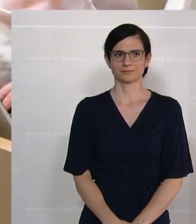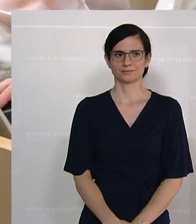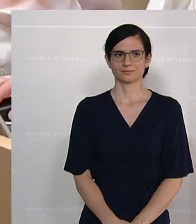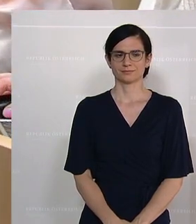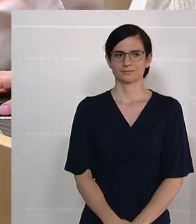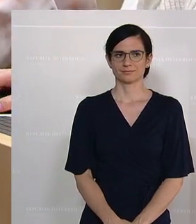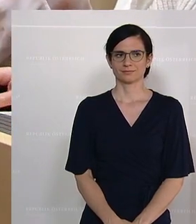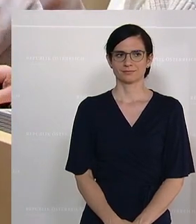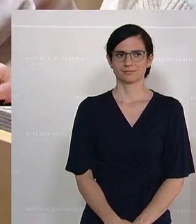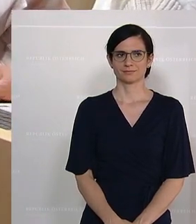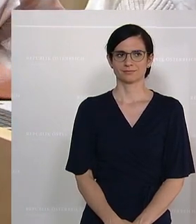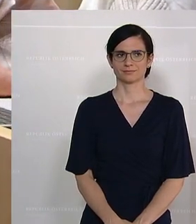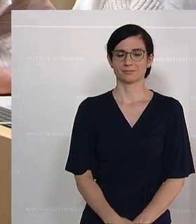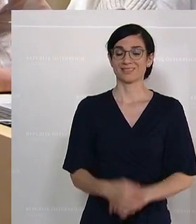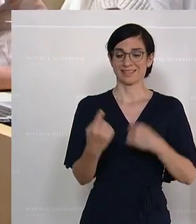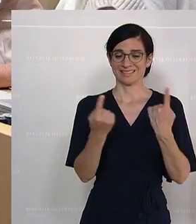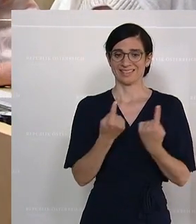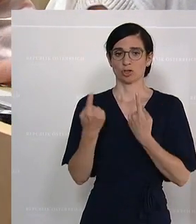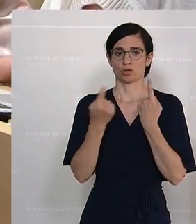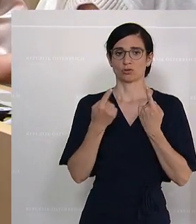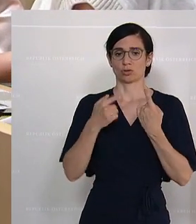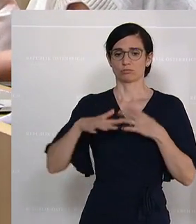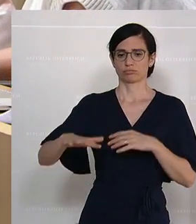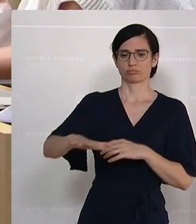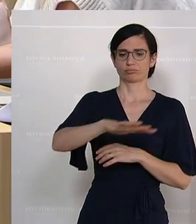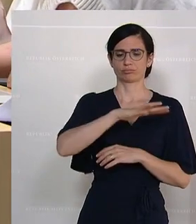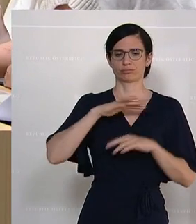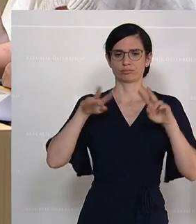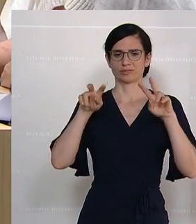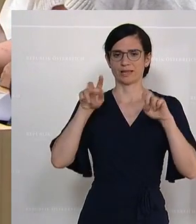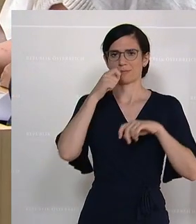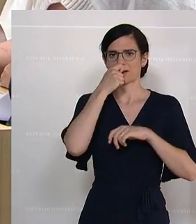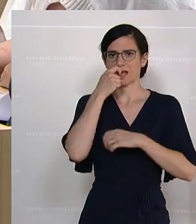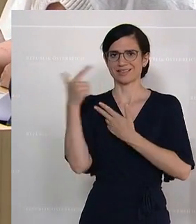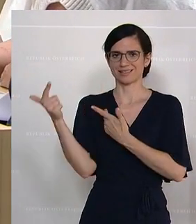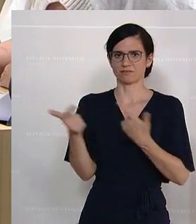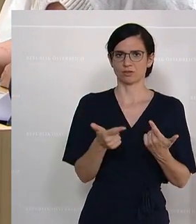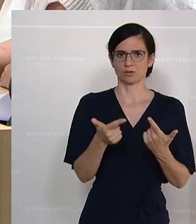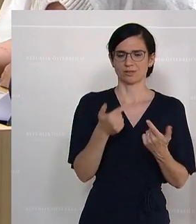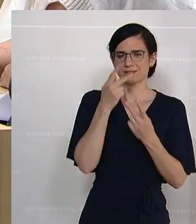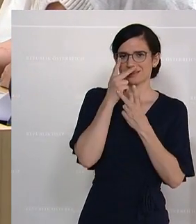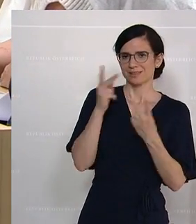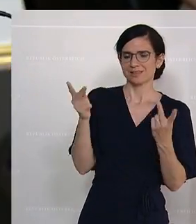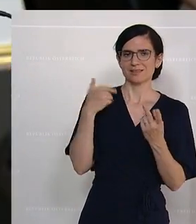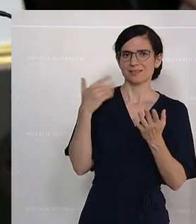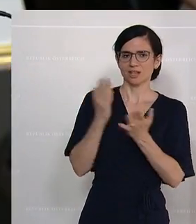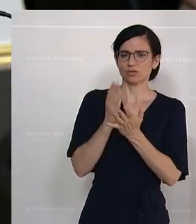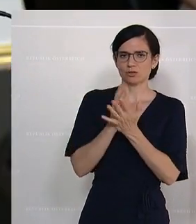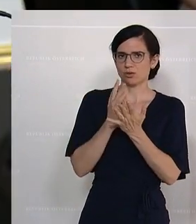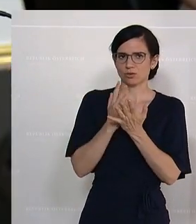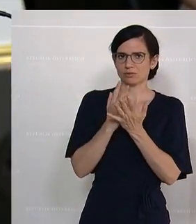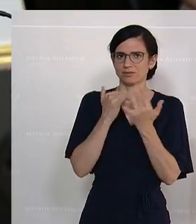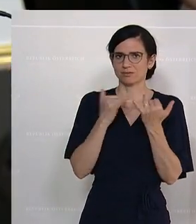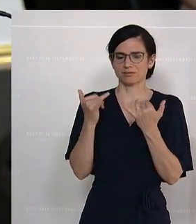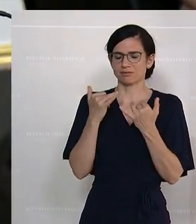aber natürlich die situation rund um die angespannten gaslieferungen wir sehen natürlich unmittelbar wie das wirkt auf den